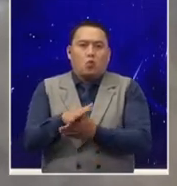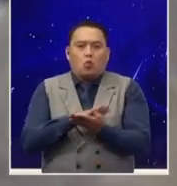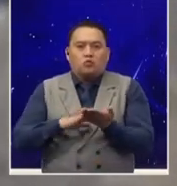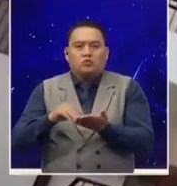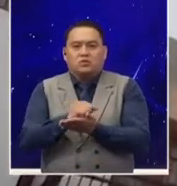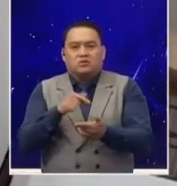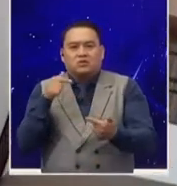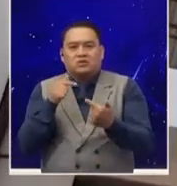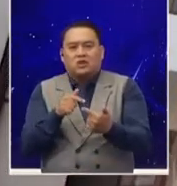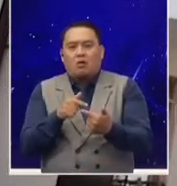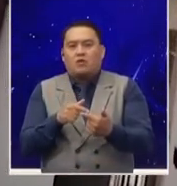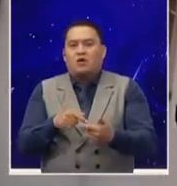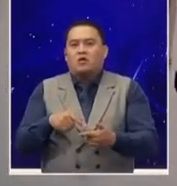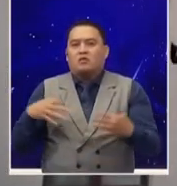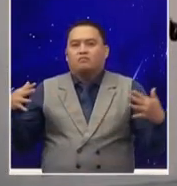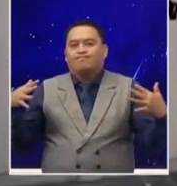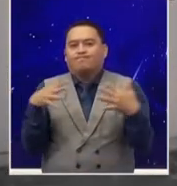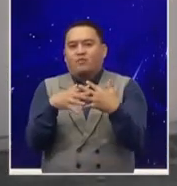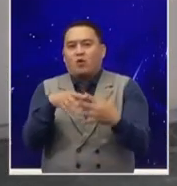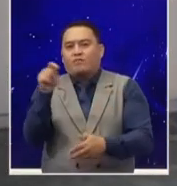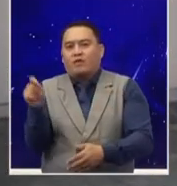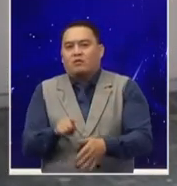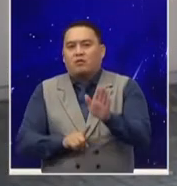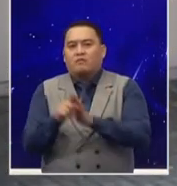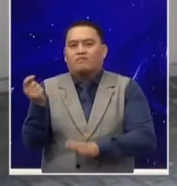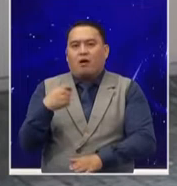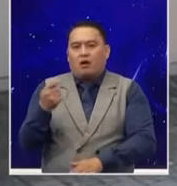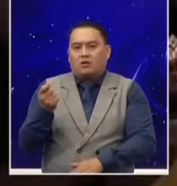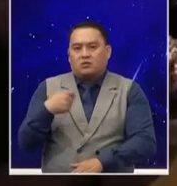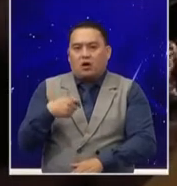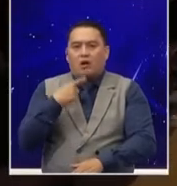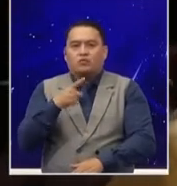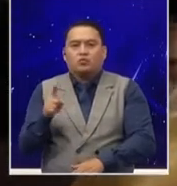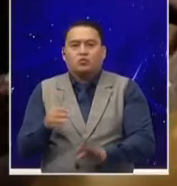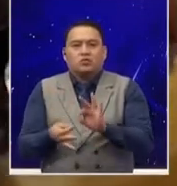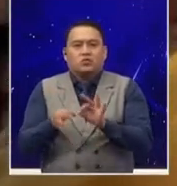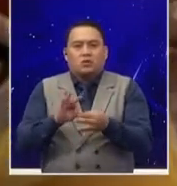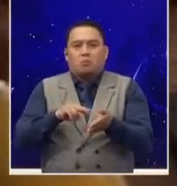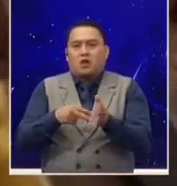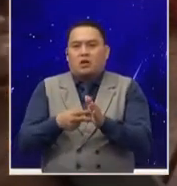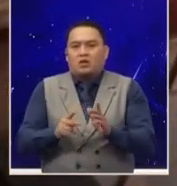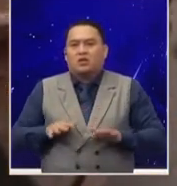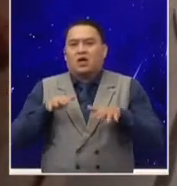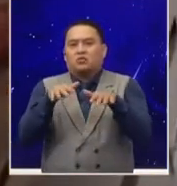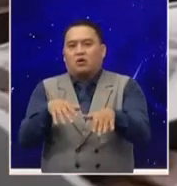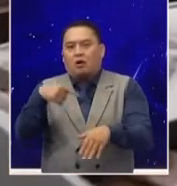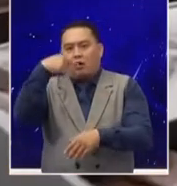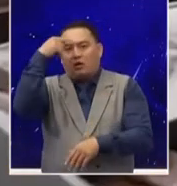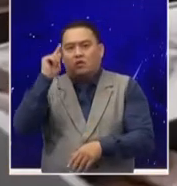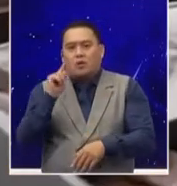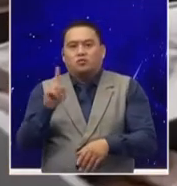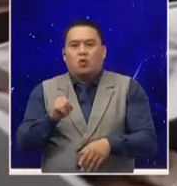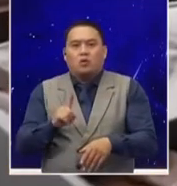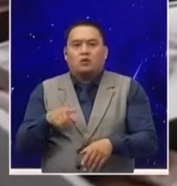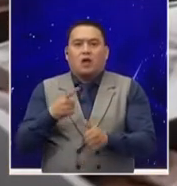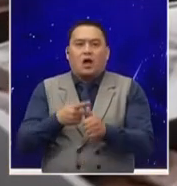техники противника. Боевые действия начались в воскресенье. В Нагорном Карабахе говорят о тщательно спланированном наступлении азербайджанцев. В